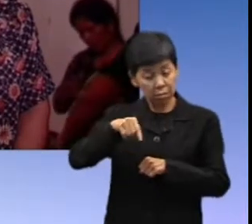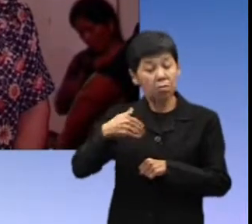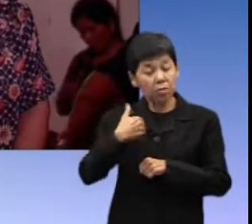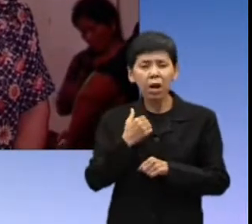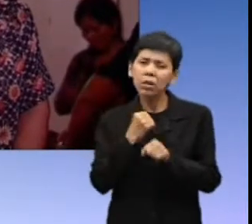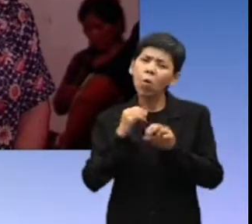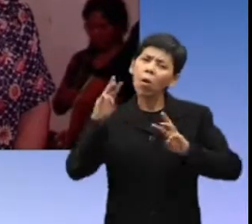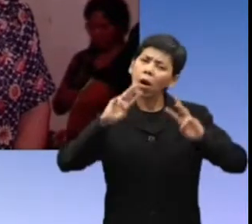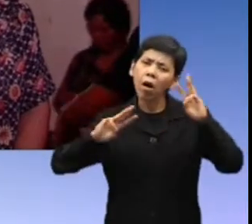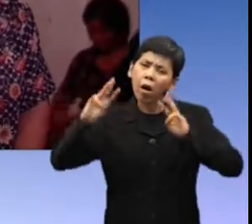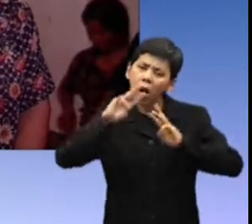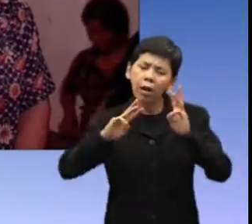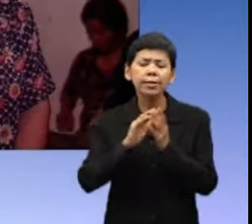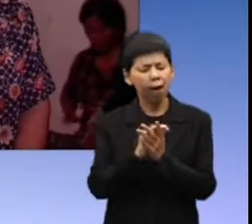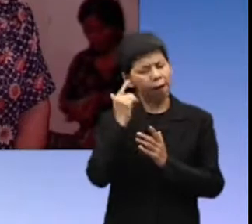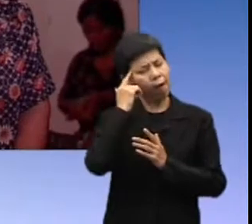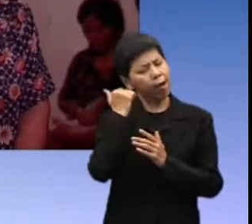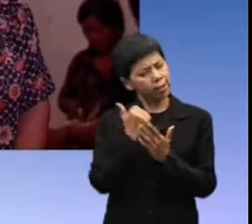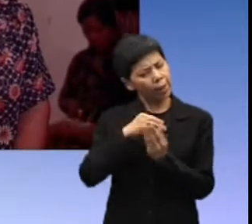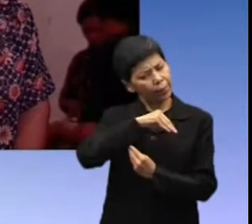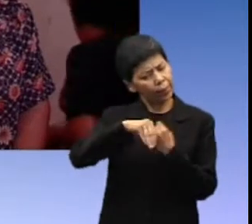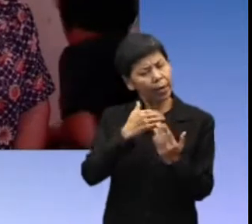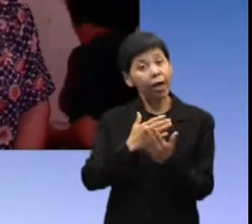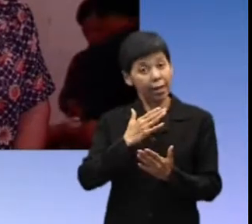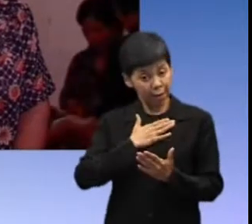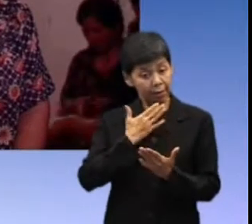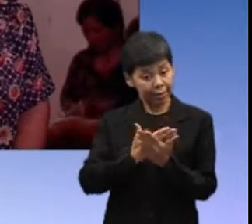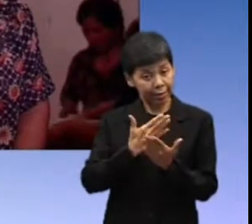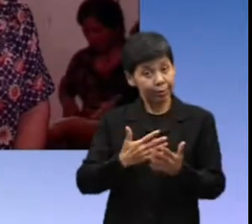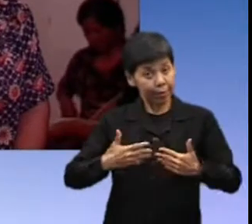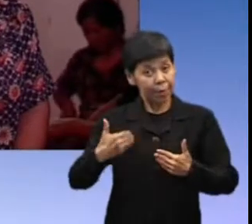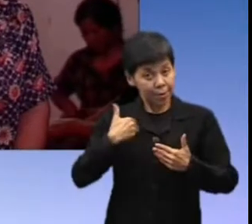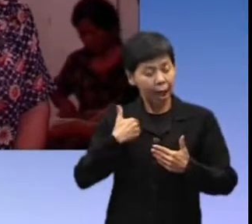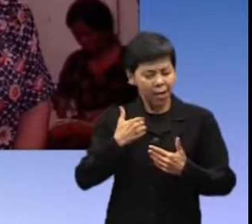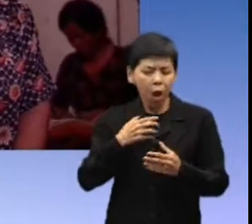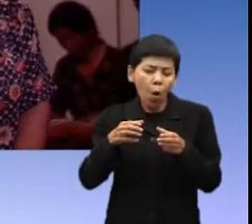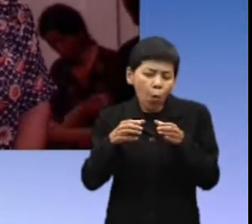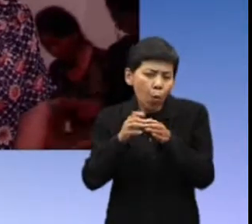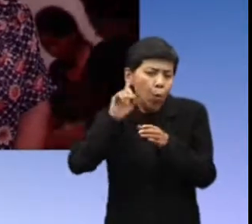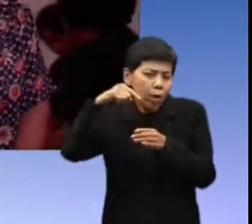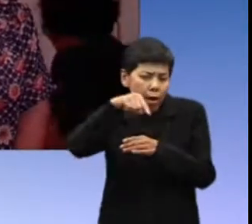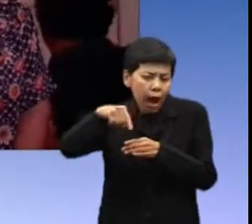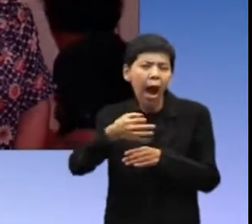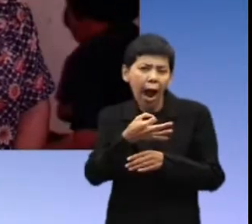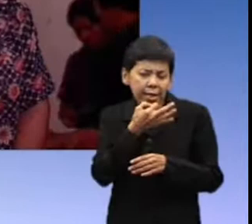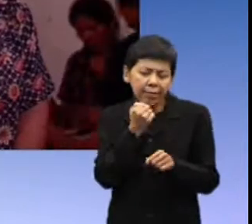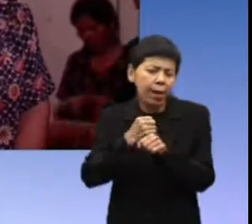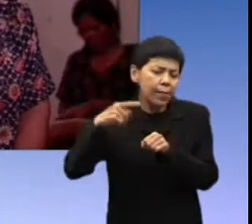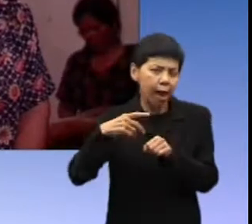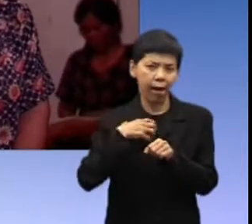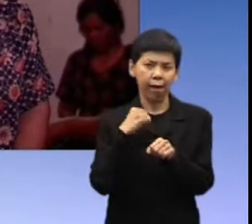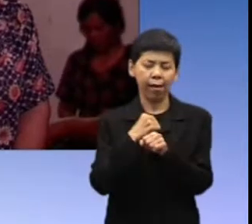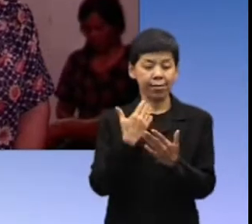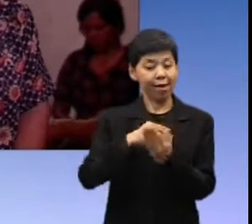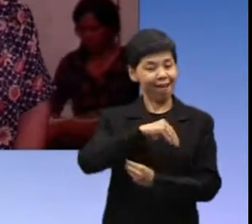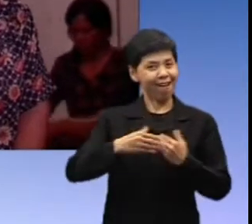คะถ้าว่างงานก็เลยหารายได้นอกจากตัวเองจะมีรายได้แล้วก็อยากจะให้กลุ่มแม่บ้านได้มีอาชีพเสริมเข้